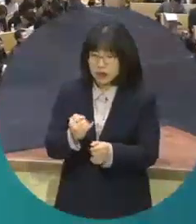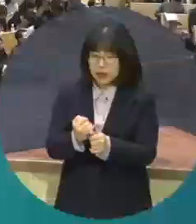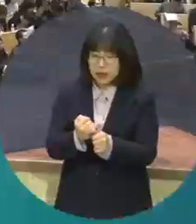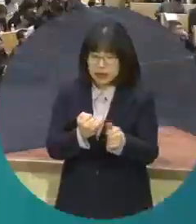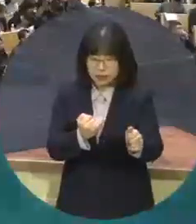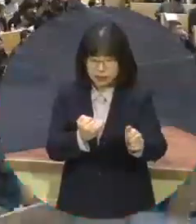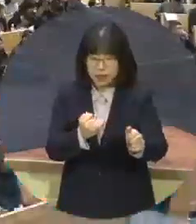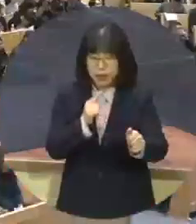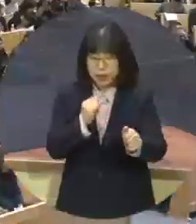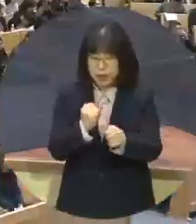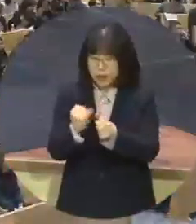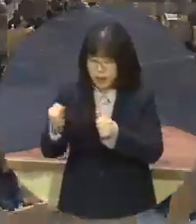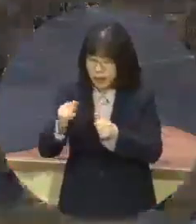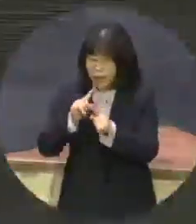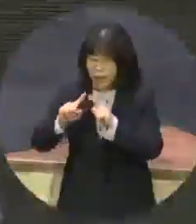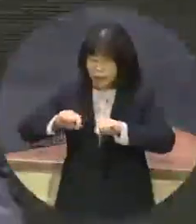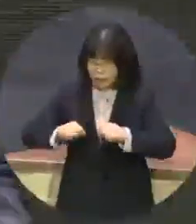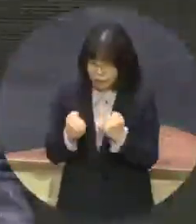들으니라.